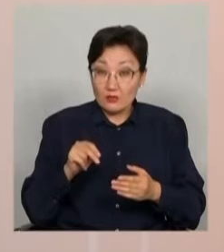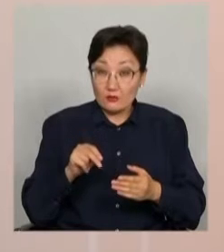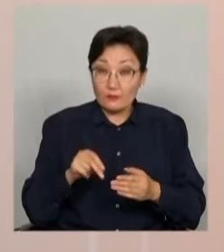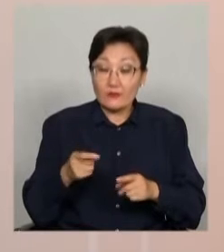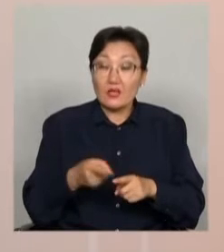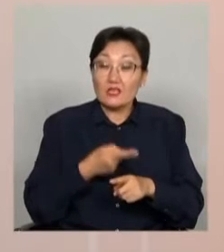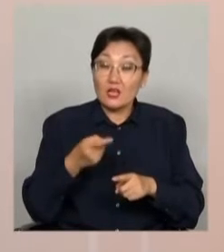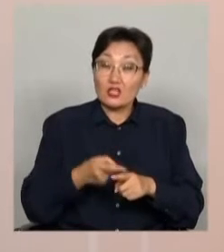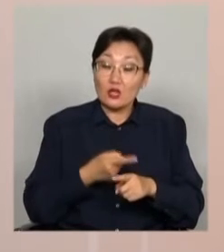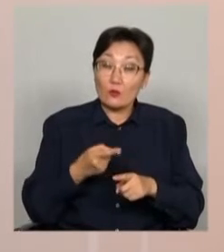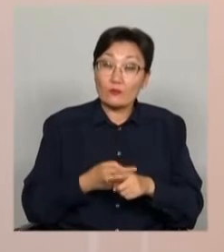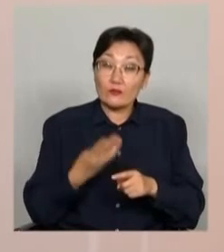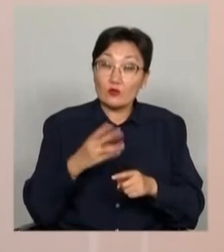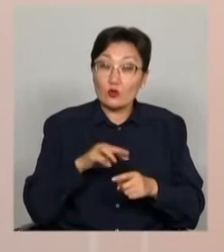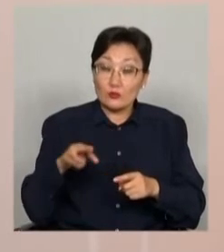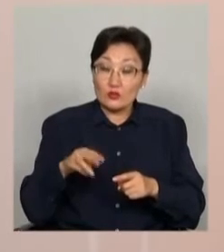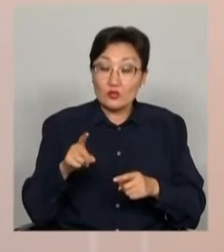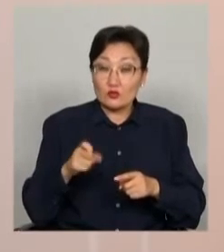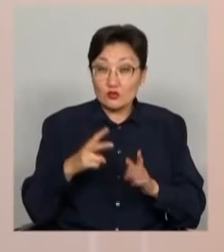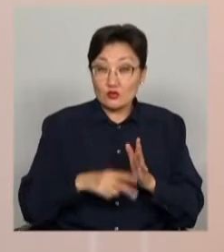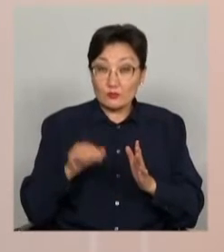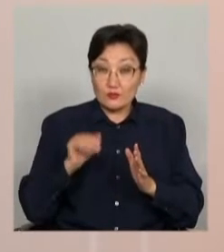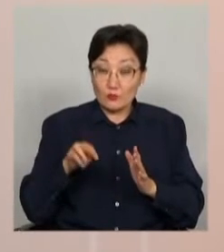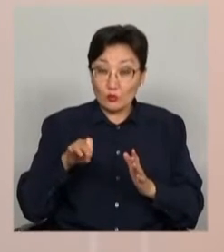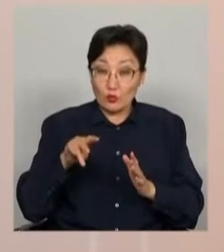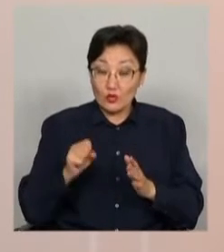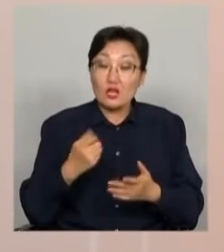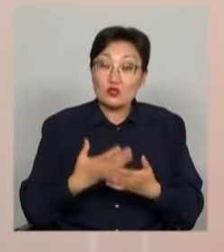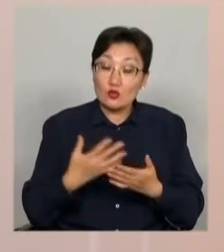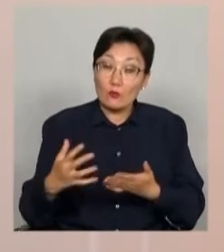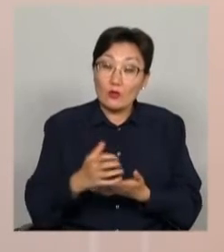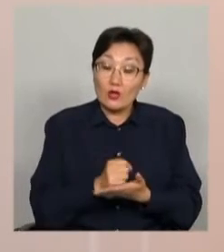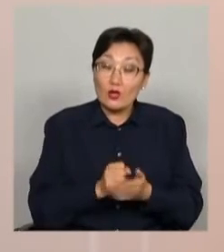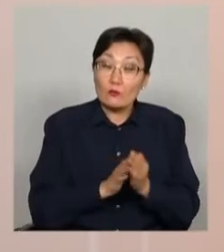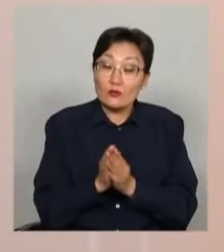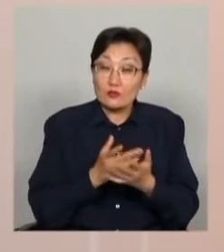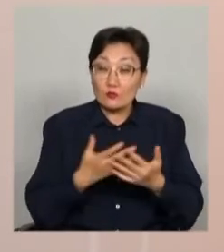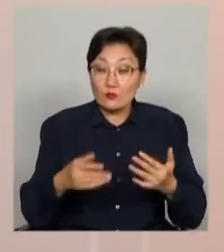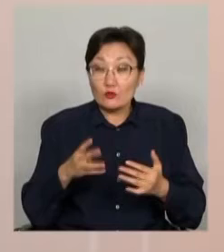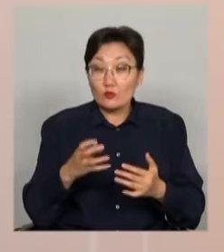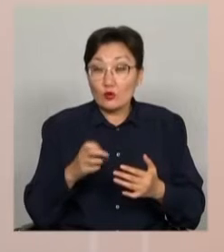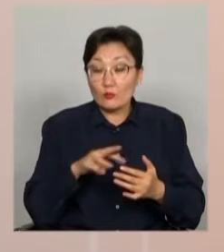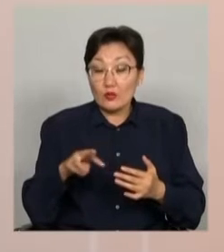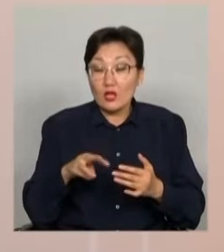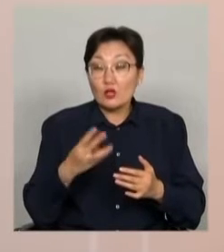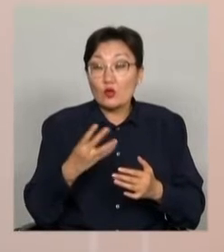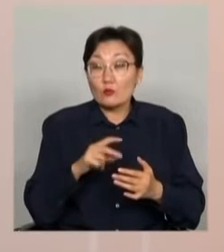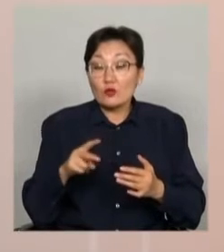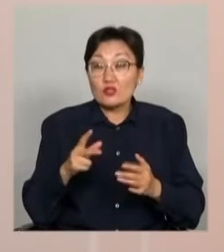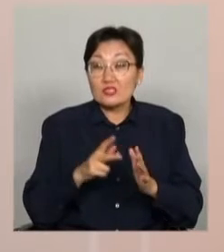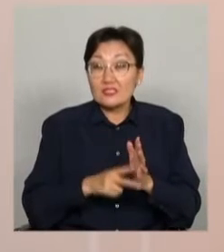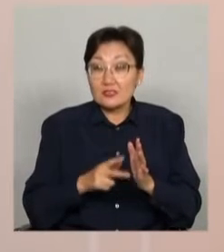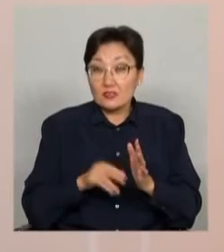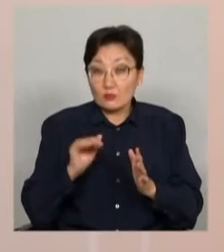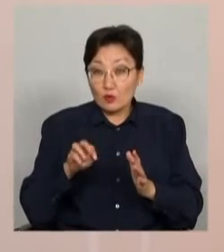картоп тиісінше 4 миллион 170 мың тоннаға жуық болса, көкөністе 4 миллион 380 мың тонна шамасында